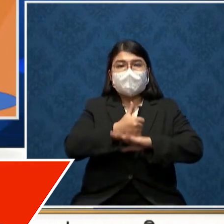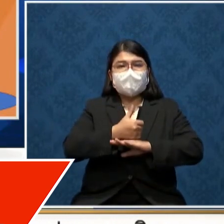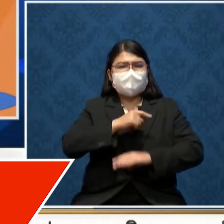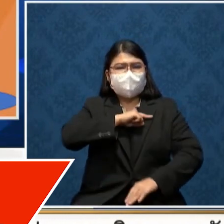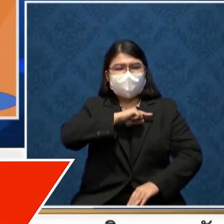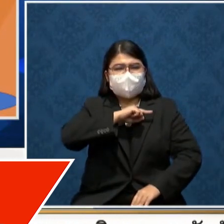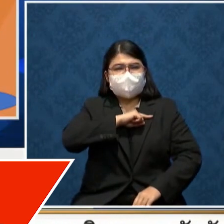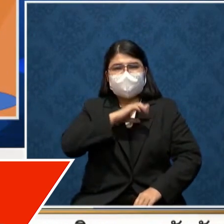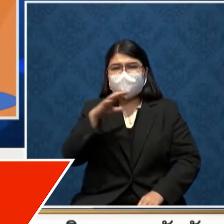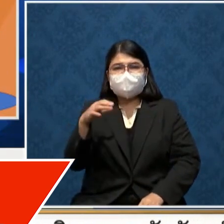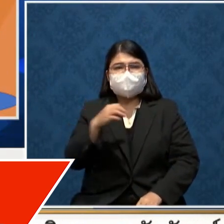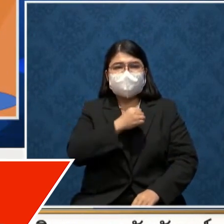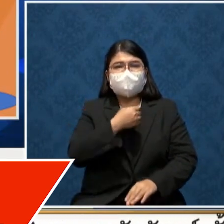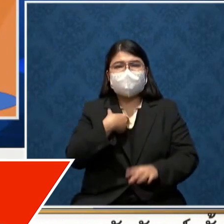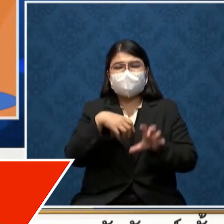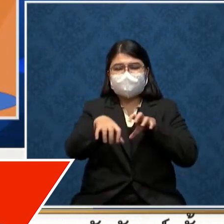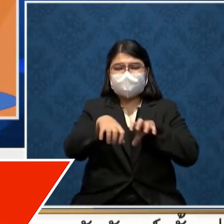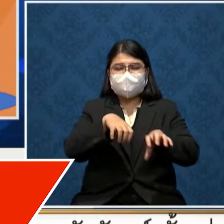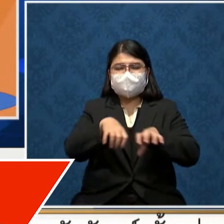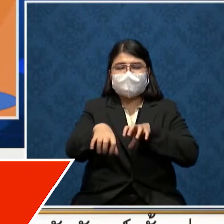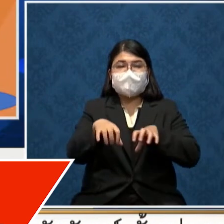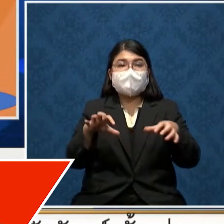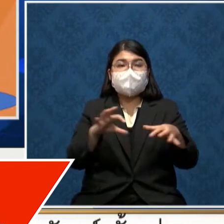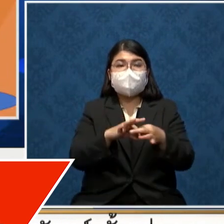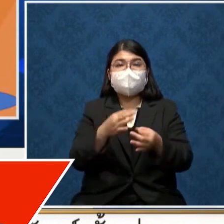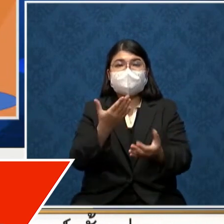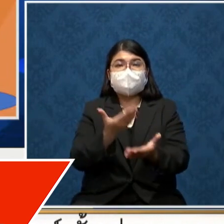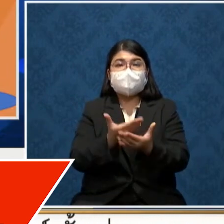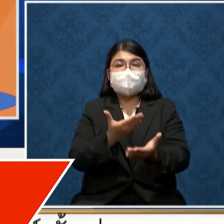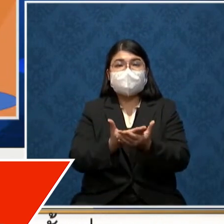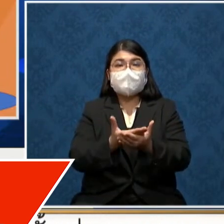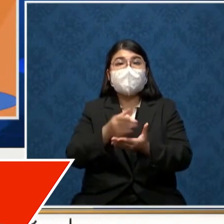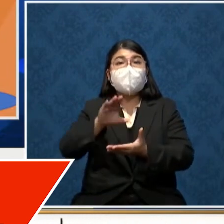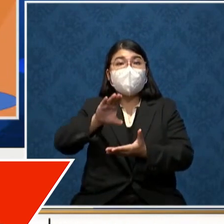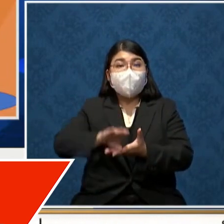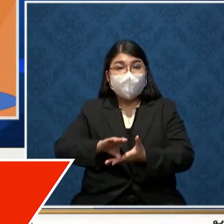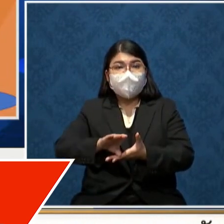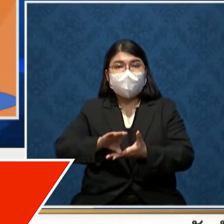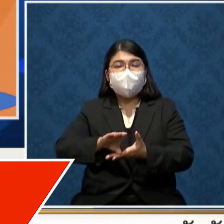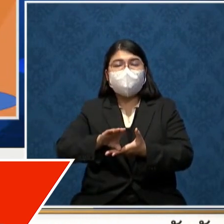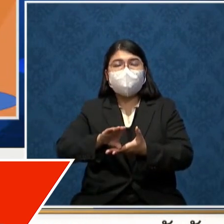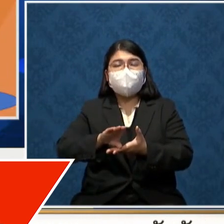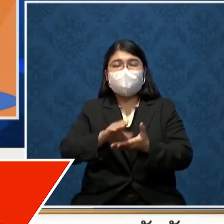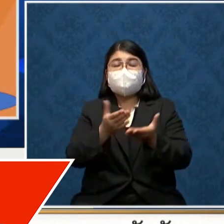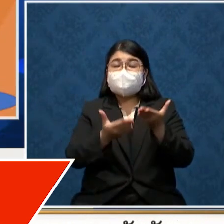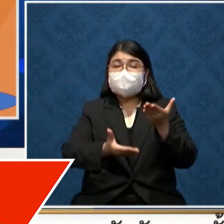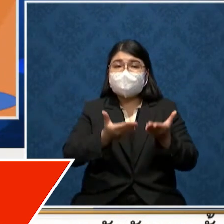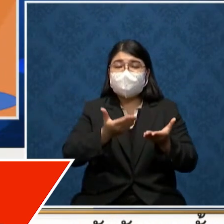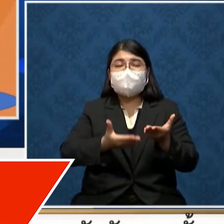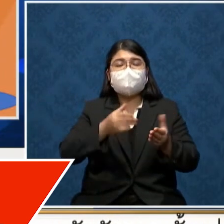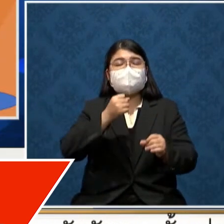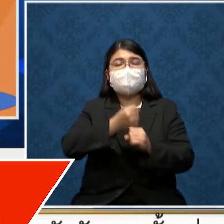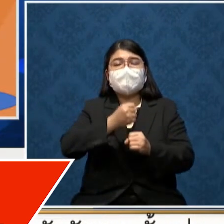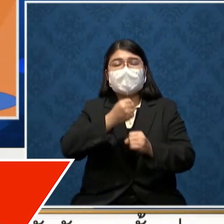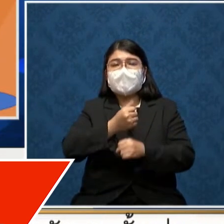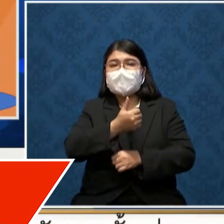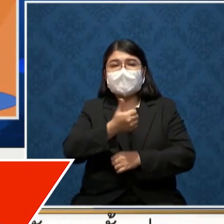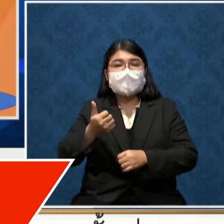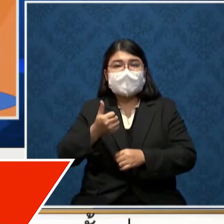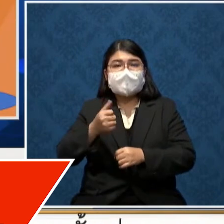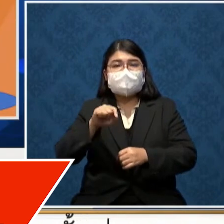ทำงบประมาณกับปฏิบัติการอย่างอื่นตามที่บัญญัติไว้ในพระบัญ